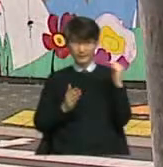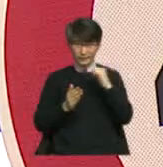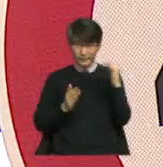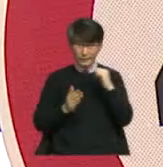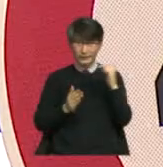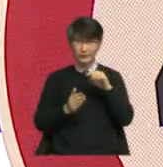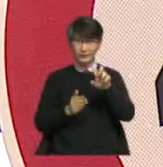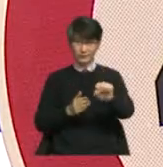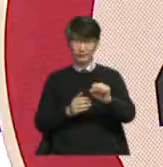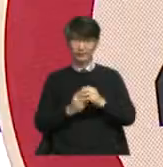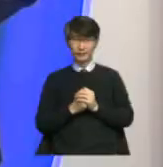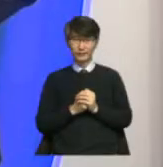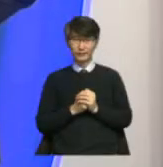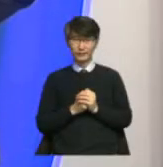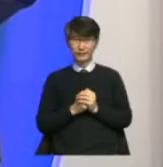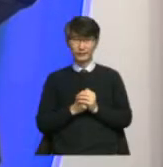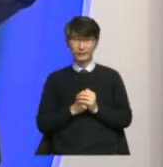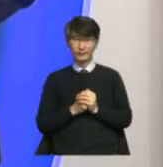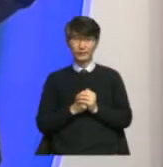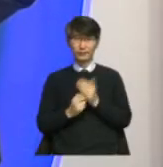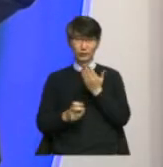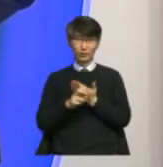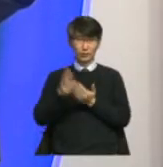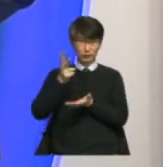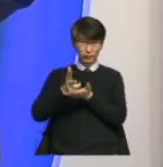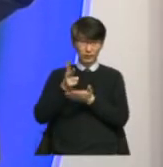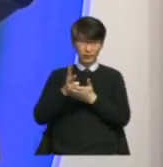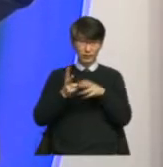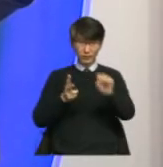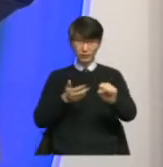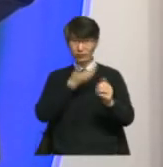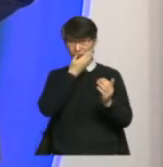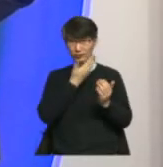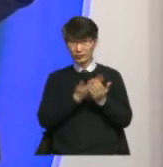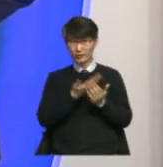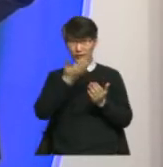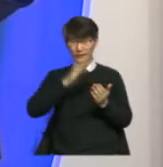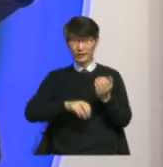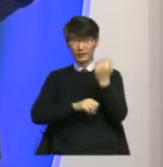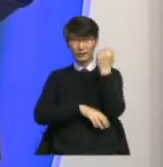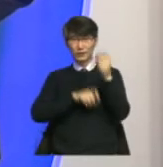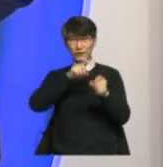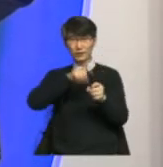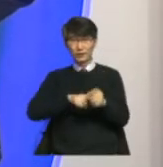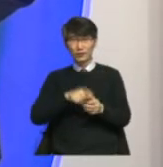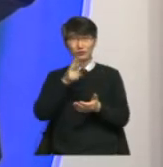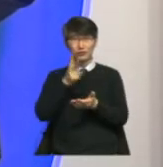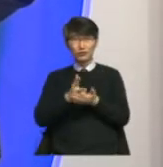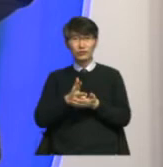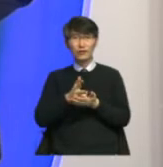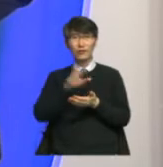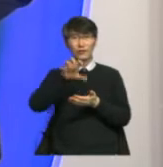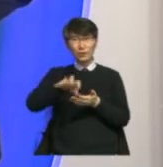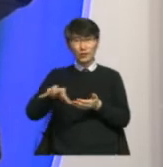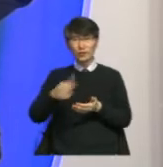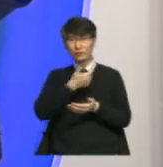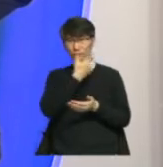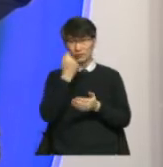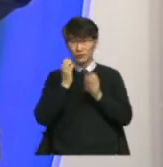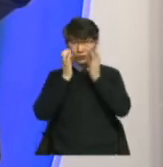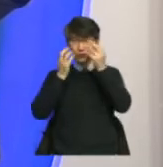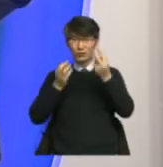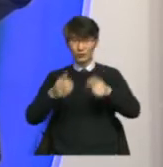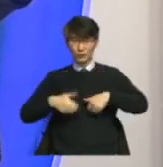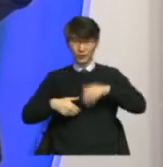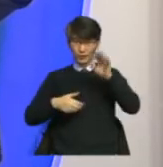밝혔습니다 불법주정차 단속도 중요하지만 근본적인 주차공간 부족 문제를 해결하기 위한 노력도